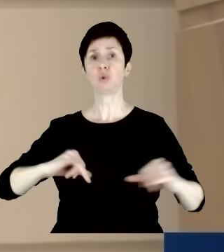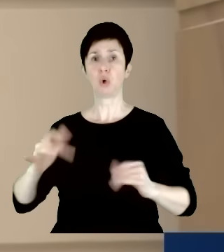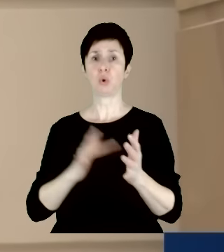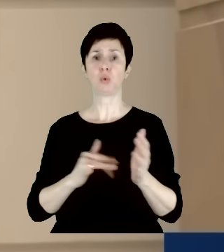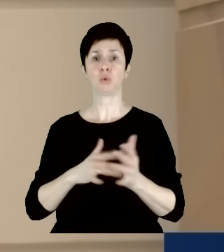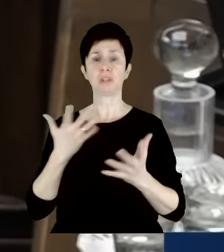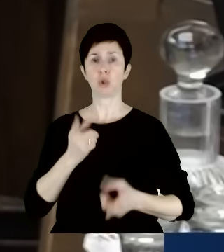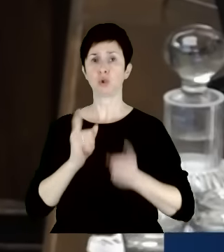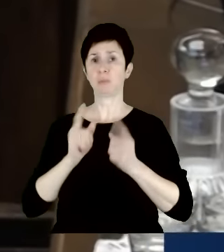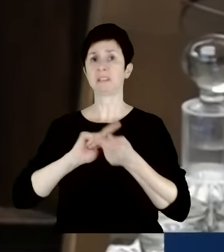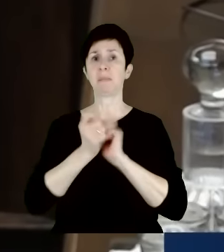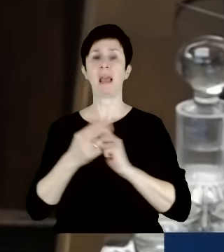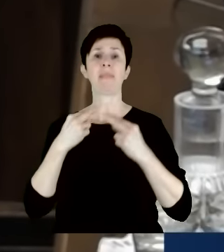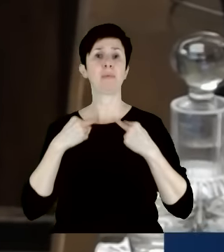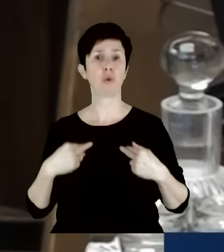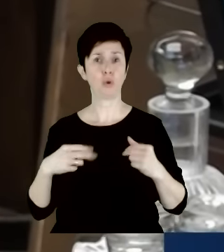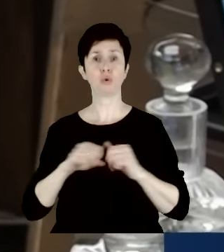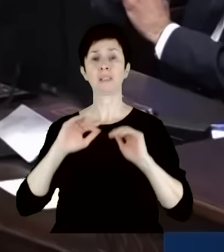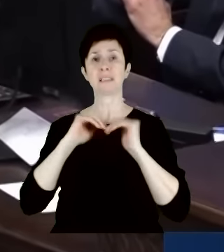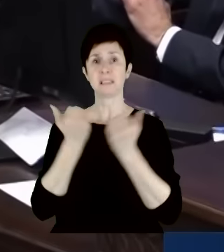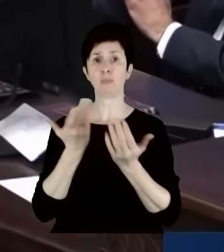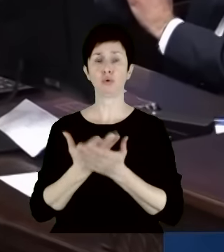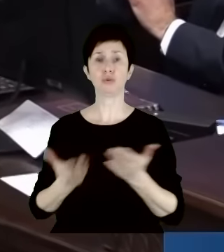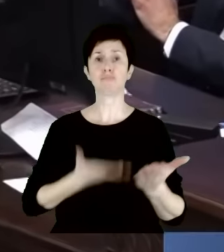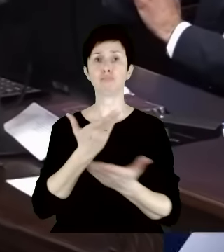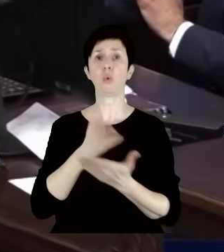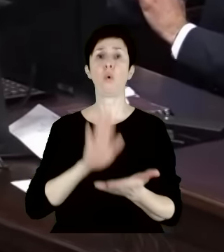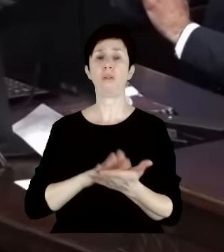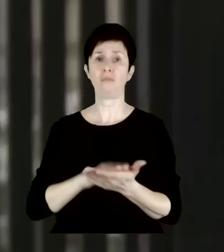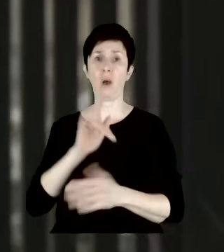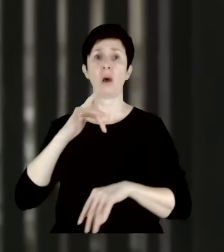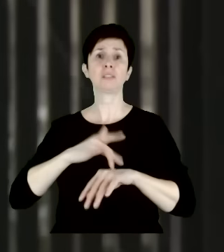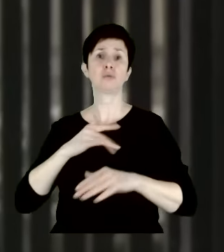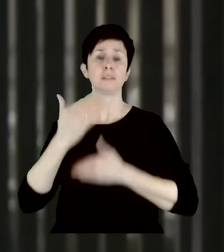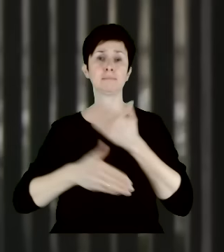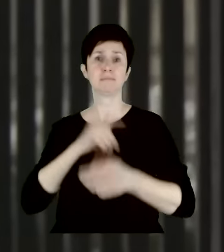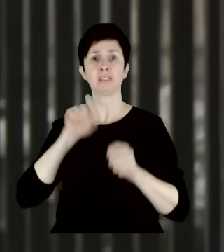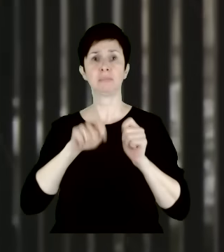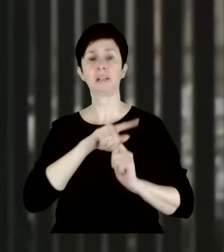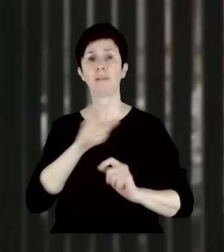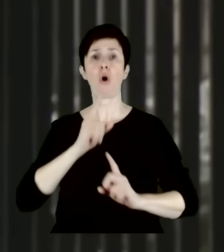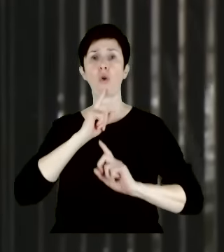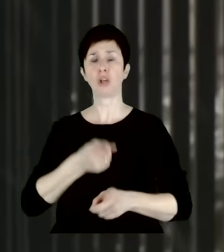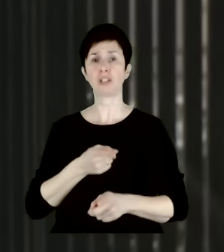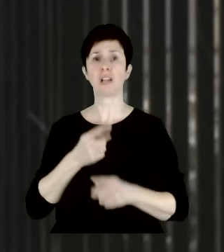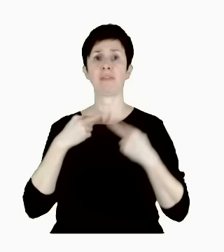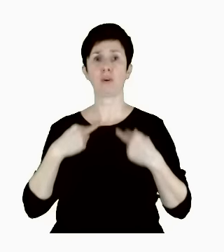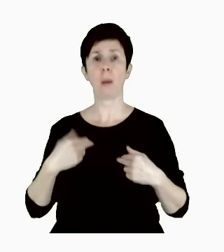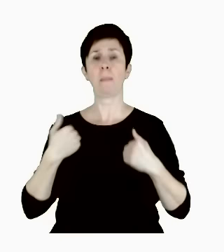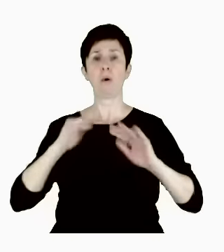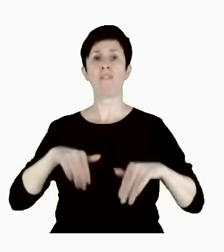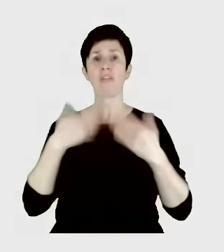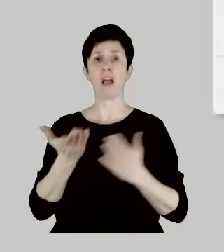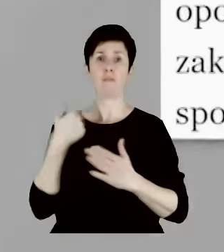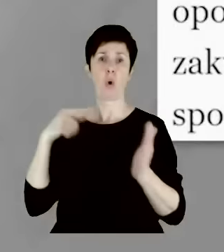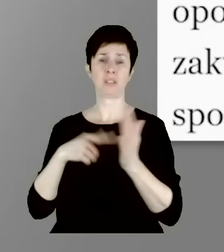zmian w Trybunale Konstytucyjnym. Do Sejmu trafiła uchwała w tej sprawie. Jej skutkiem może być weryfikacja niektórych orzeczeń Trybunału, które zostały wydane w ostatnich latach.